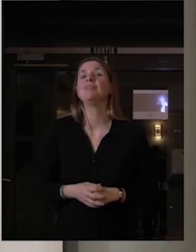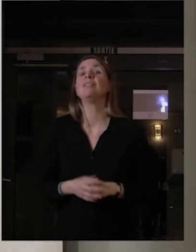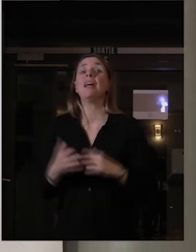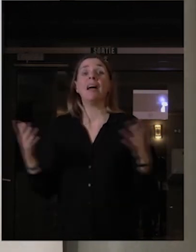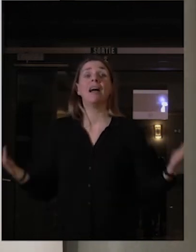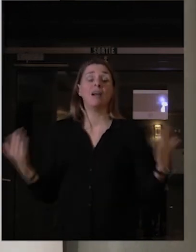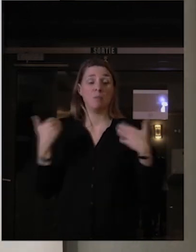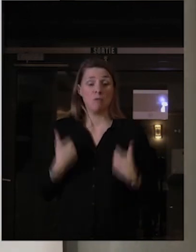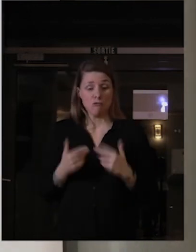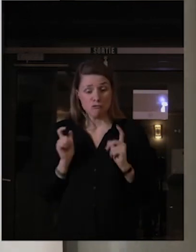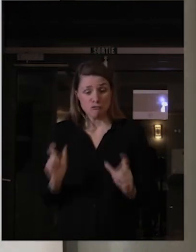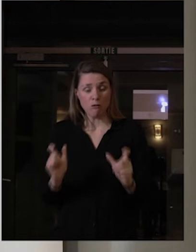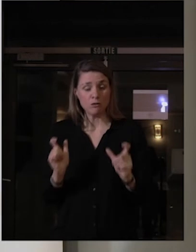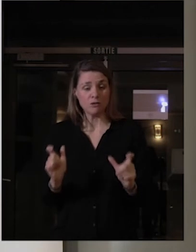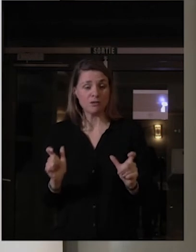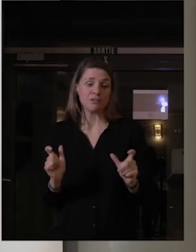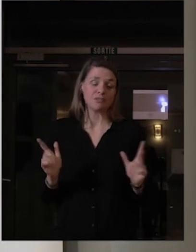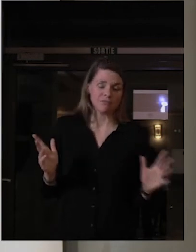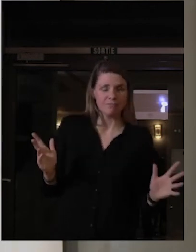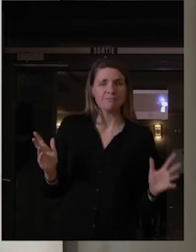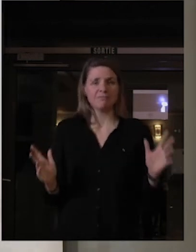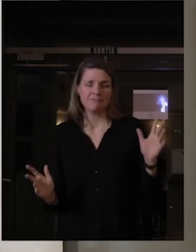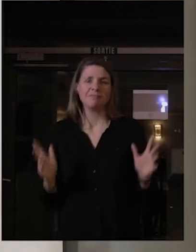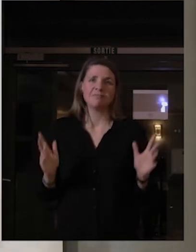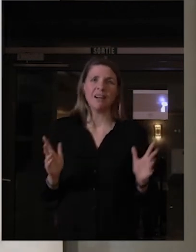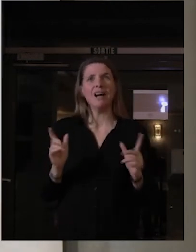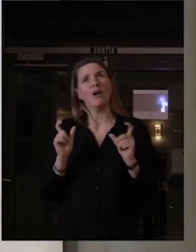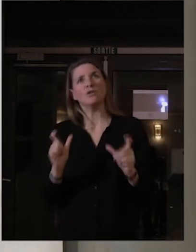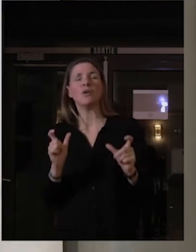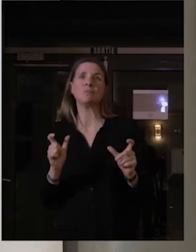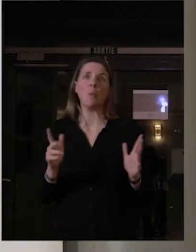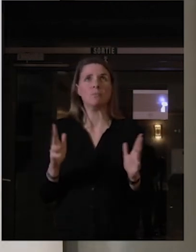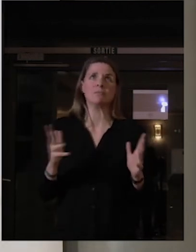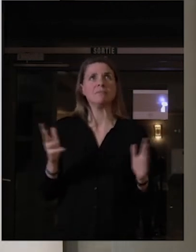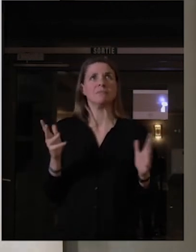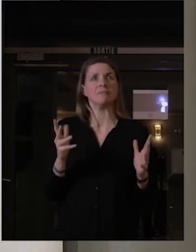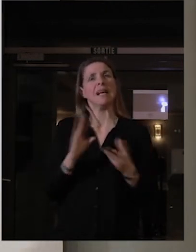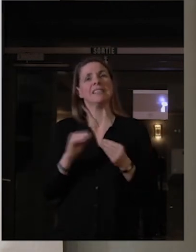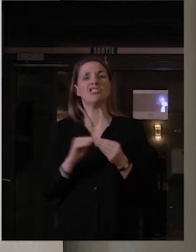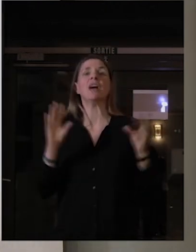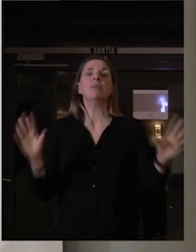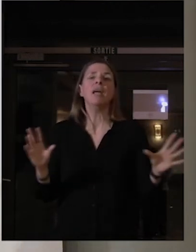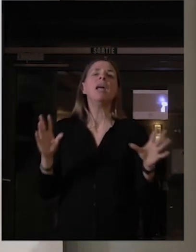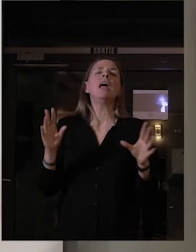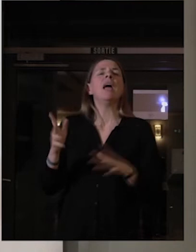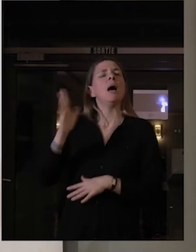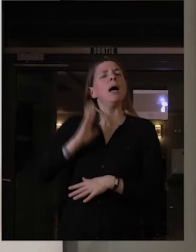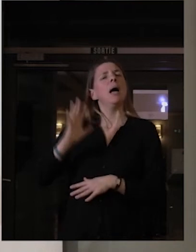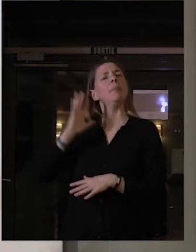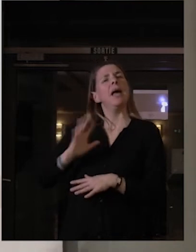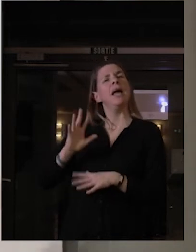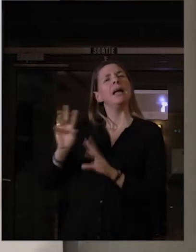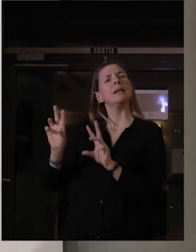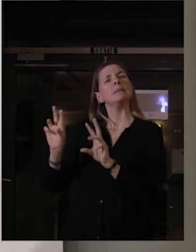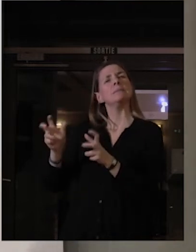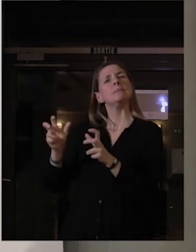Alors moi j'avais la chance quand même de... Alors la chance c'est un bien grand mot. Il y avait quand même quelques diffusions à l'époque, je me rappelle, où j'étais enfant de